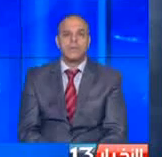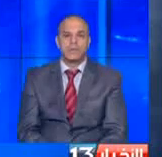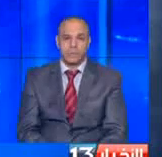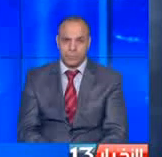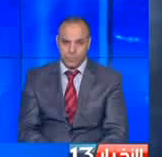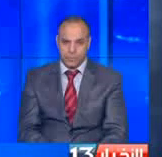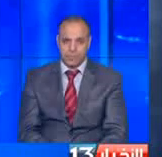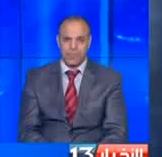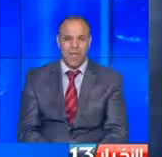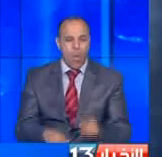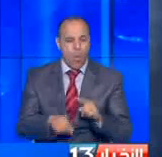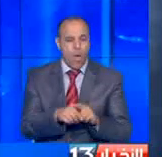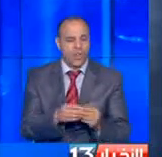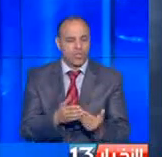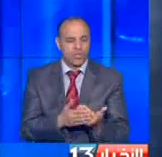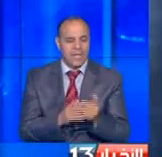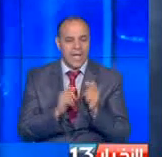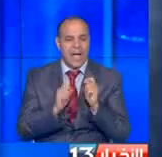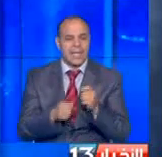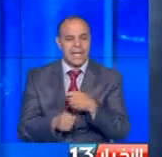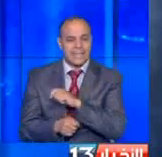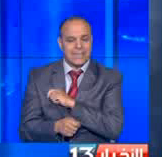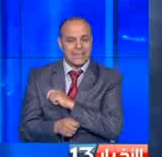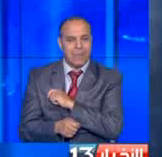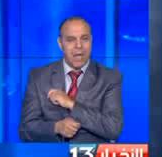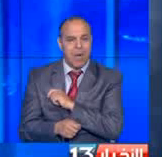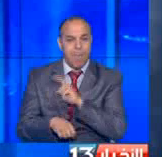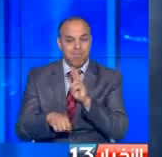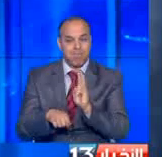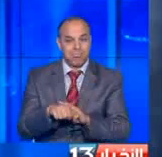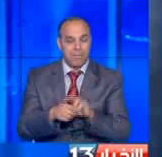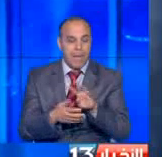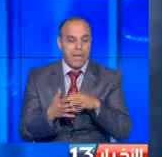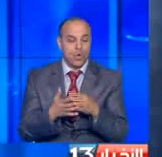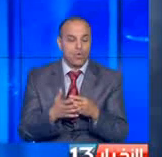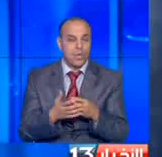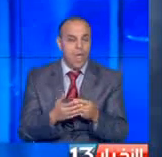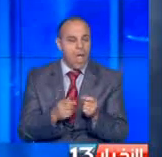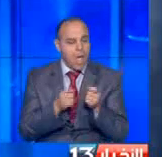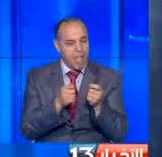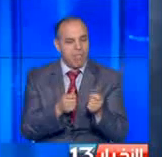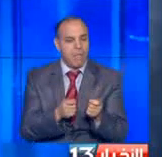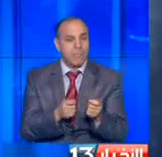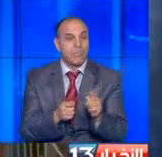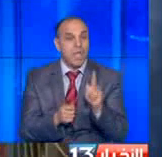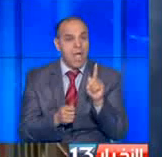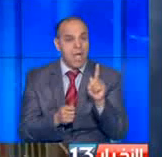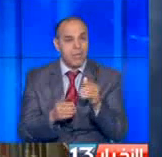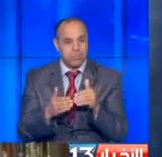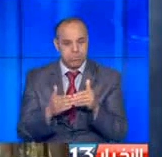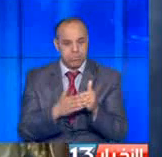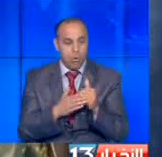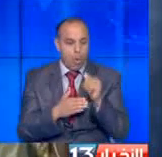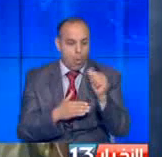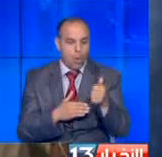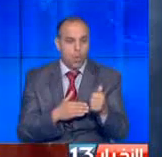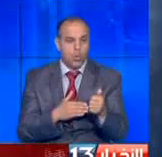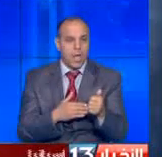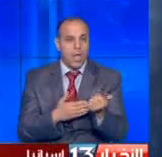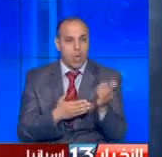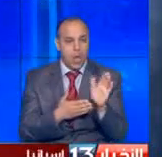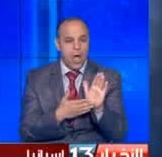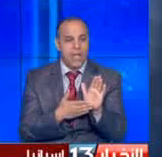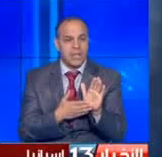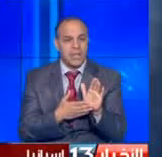مهله جديده منحتها اسبانيا الى زعيم كاتالونيا كارلوس بيقدر يمون الى حدود الغد ليقدم